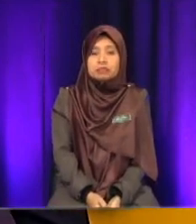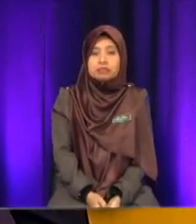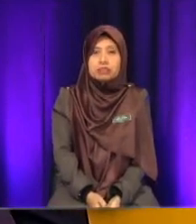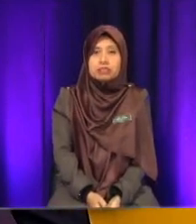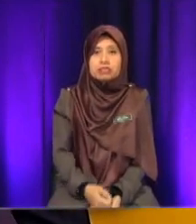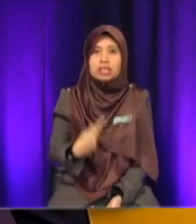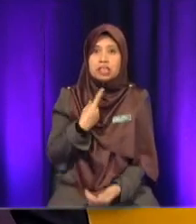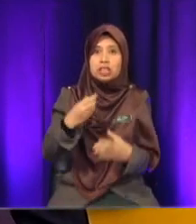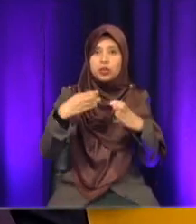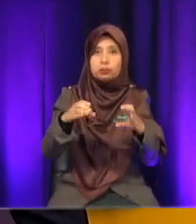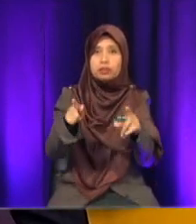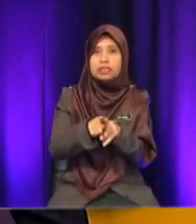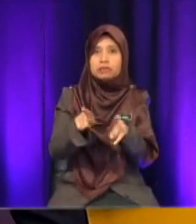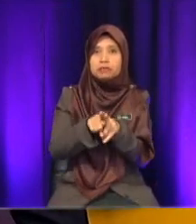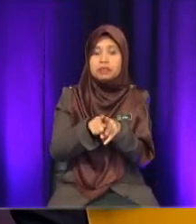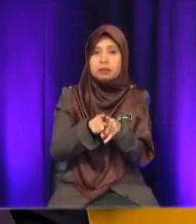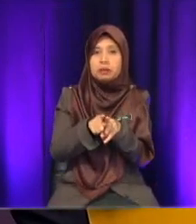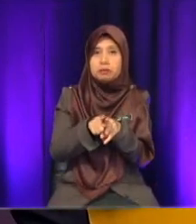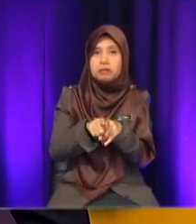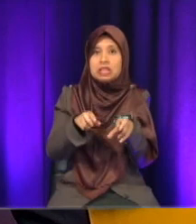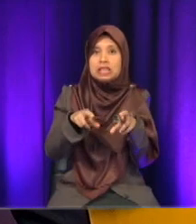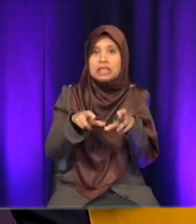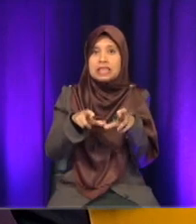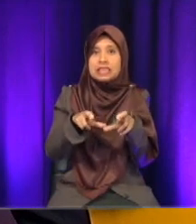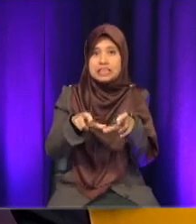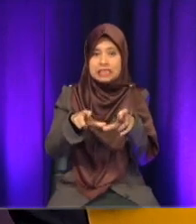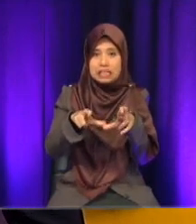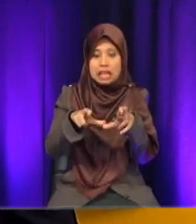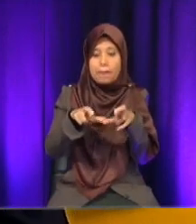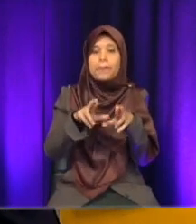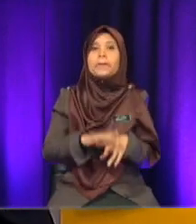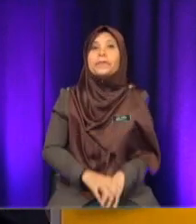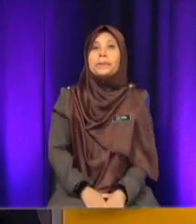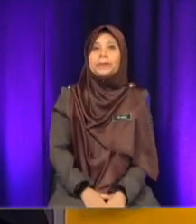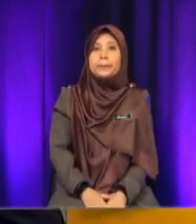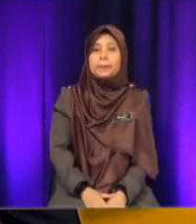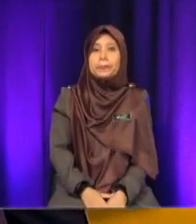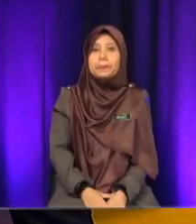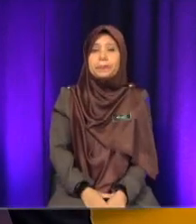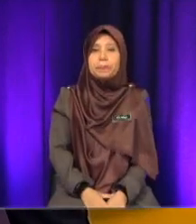sama-sama ya di situ Oke Betul